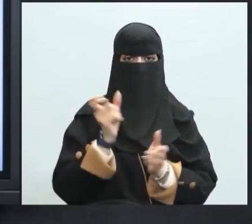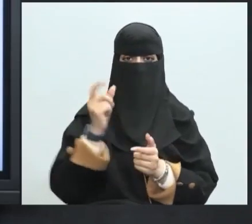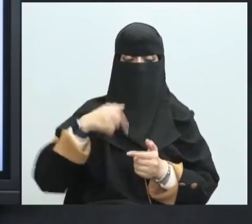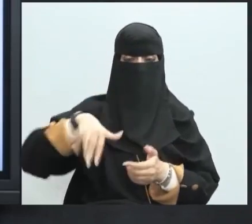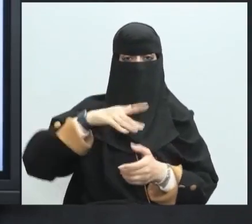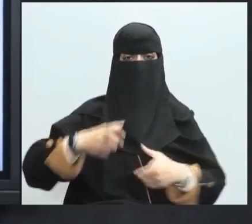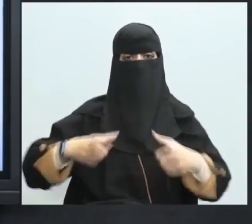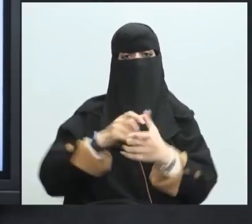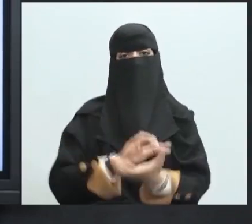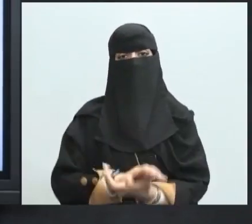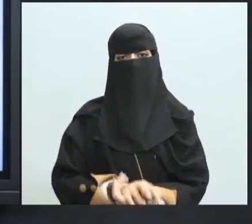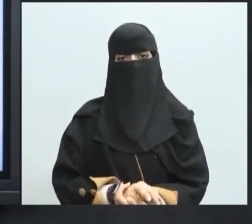وعلى اله وصحبه اجمعين